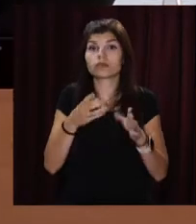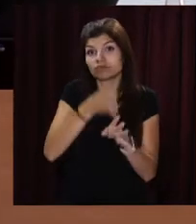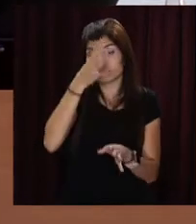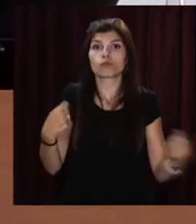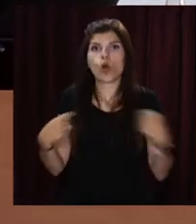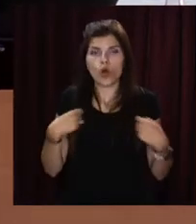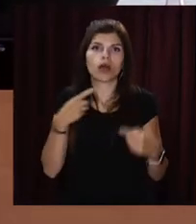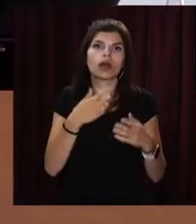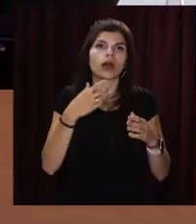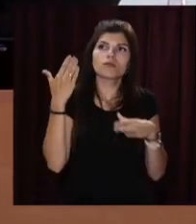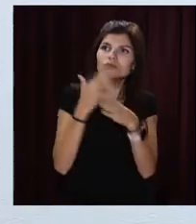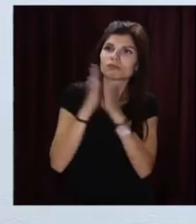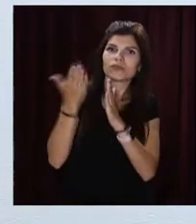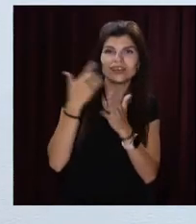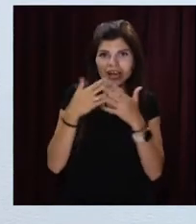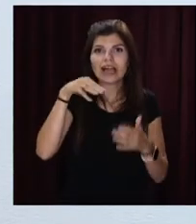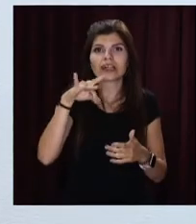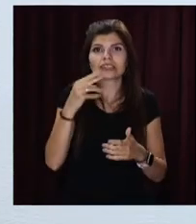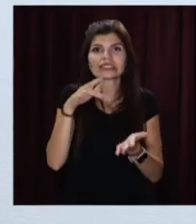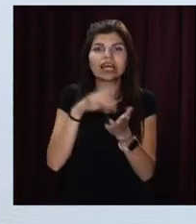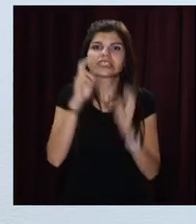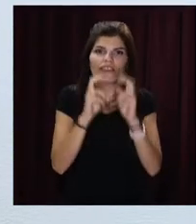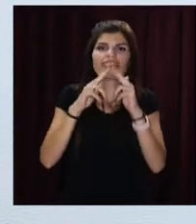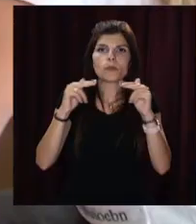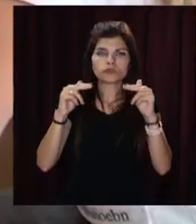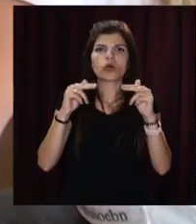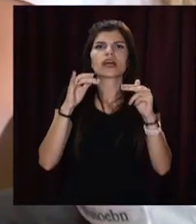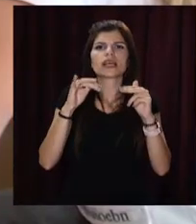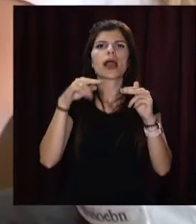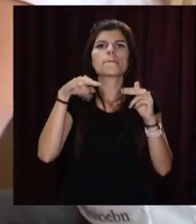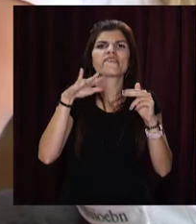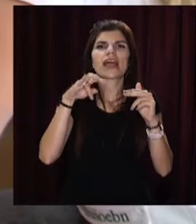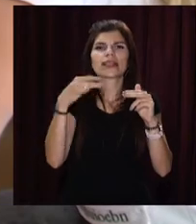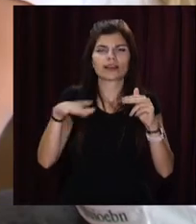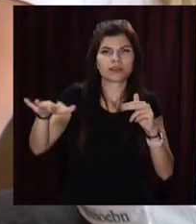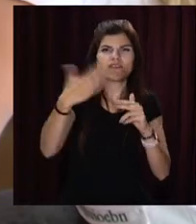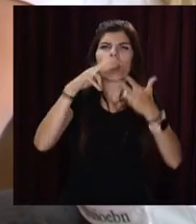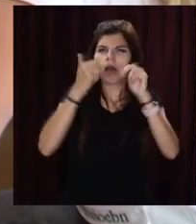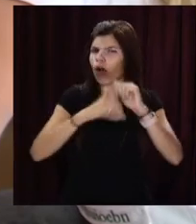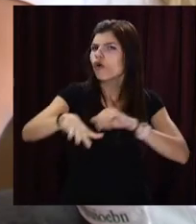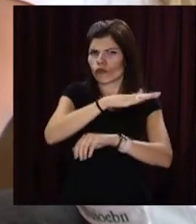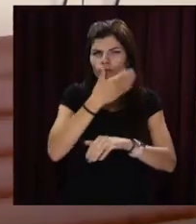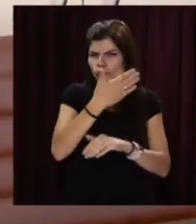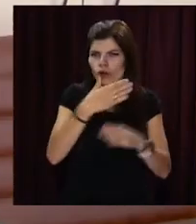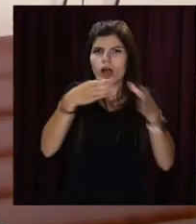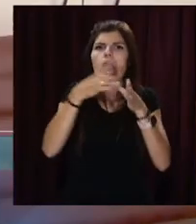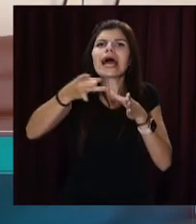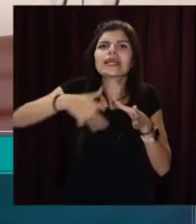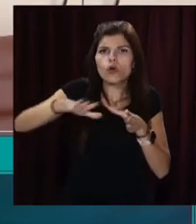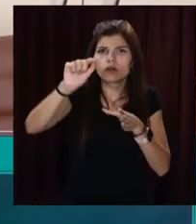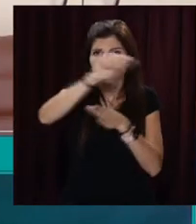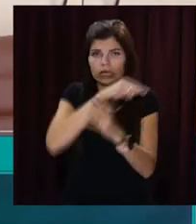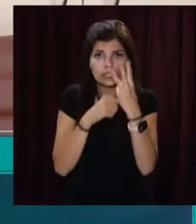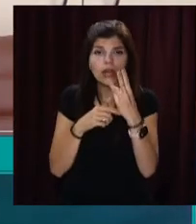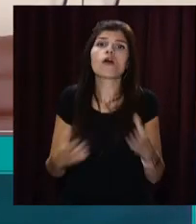міськради. Об'єднують 3 ТЕР-центри – Заводського, Дніпровського та Південного районів та Центр обслуговування безхатьків. Об'єднуємо весь